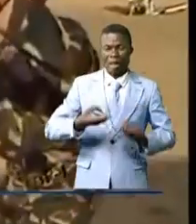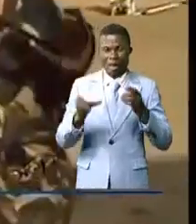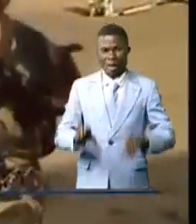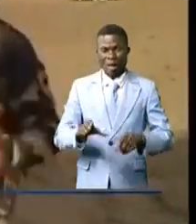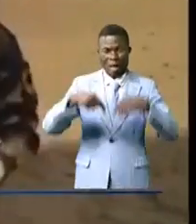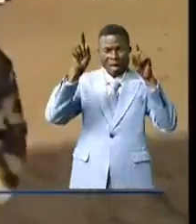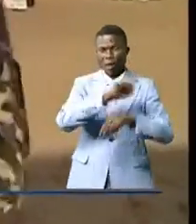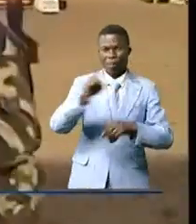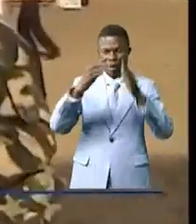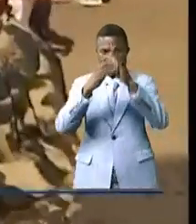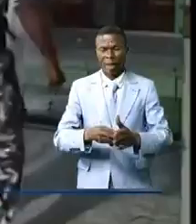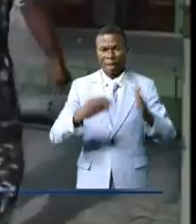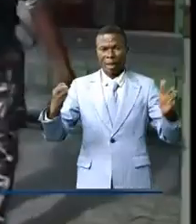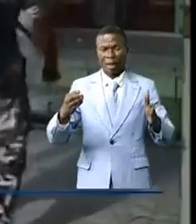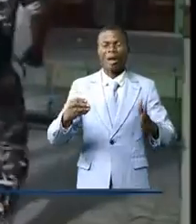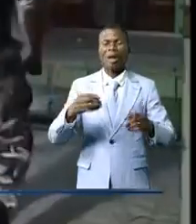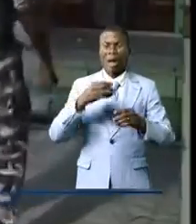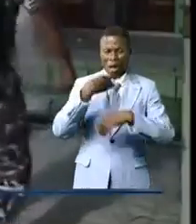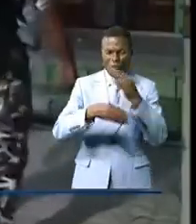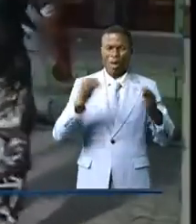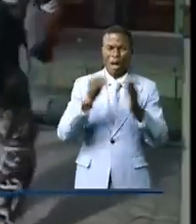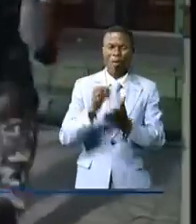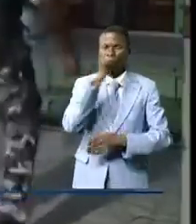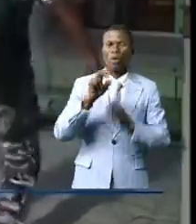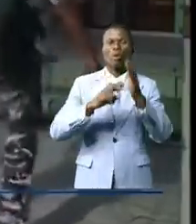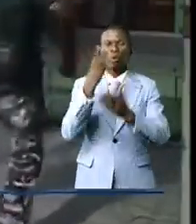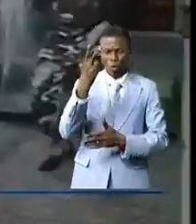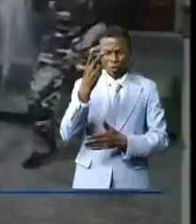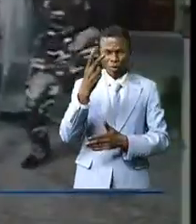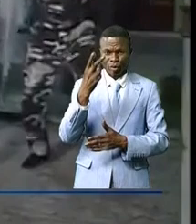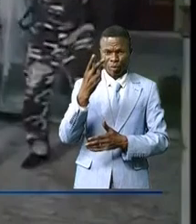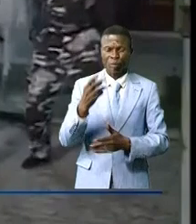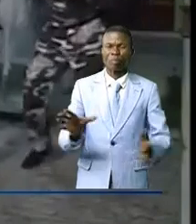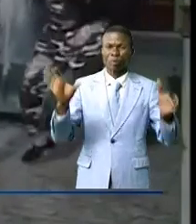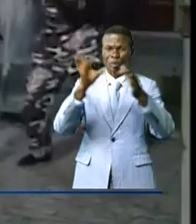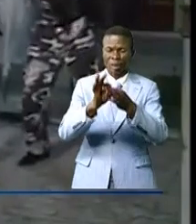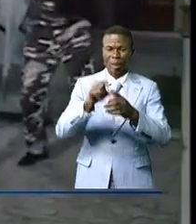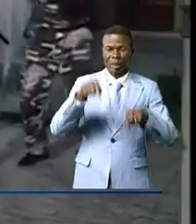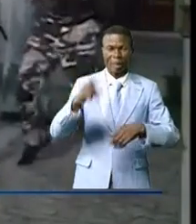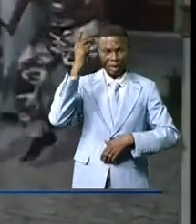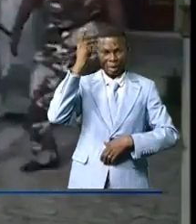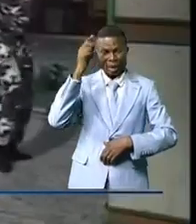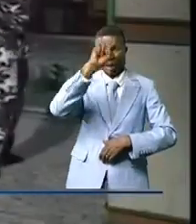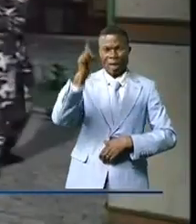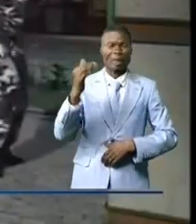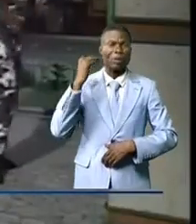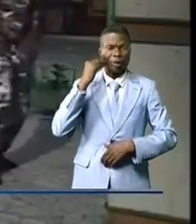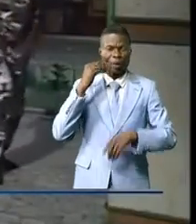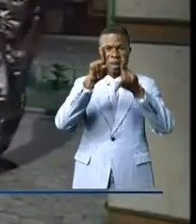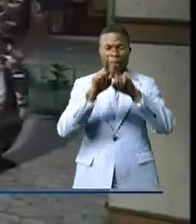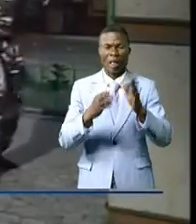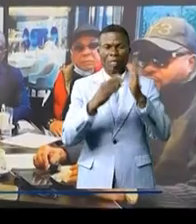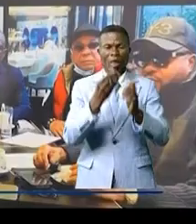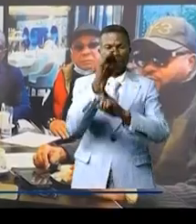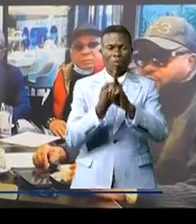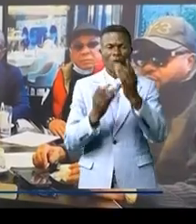les années 80 et 90 va livrer 2 concerts, 10 concerts de réunification à Kinshasa le 30 juin et le 9 juillet